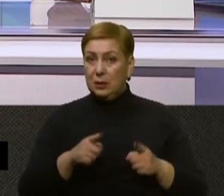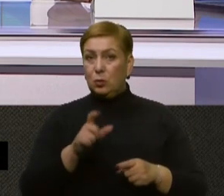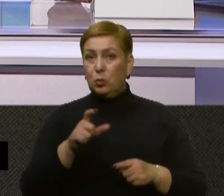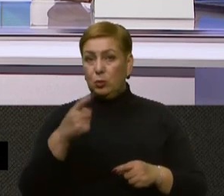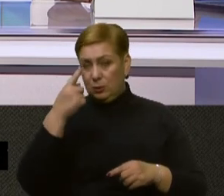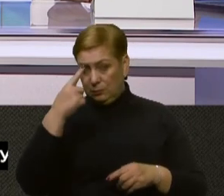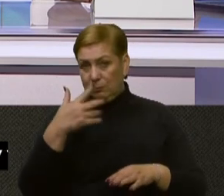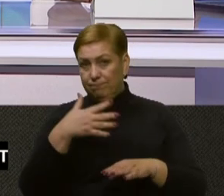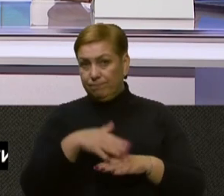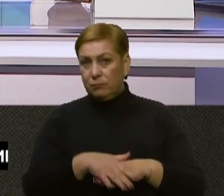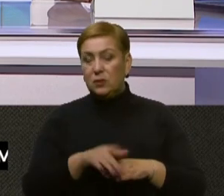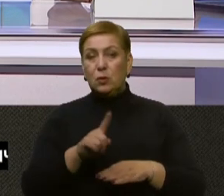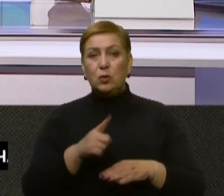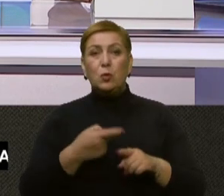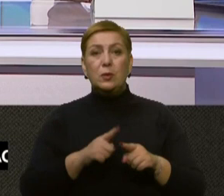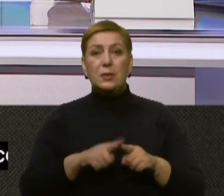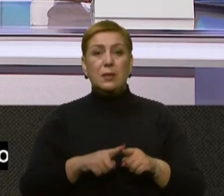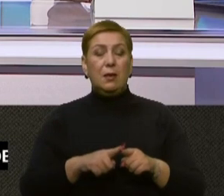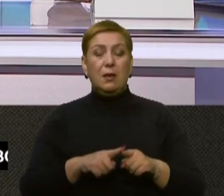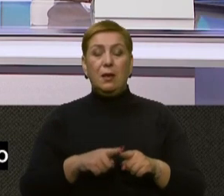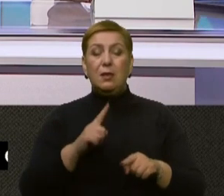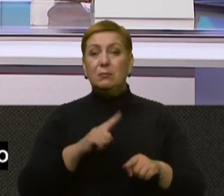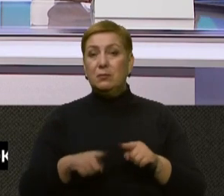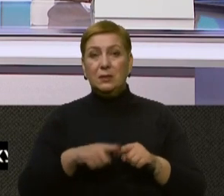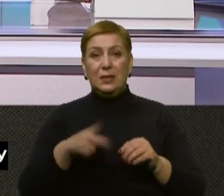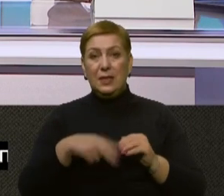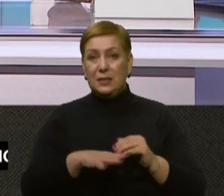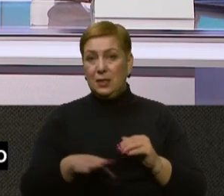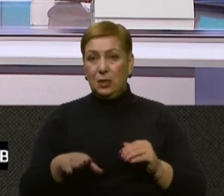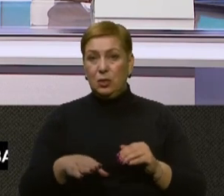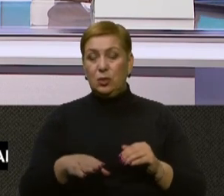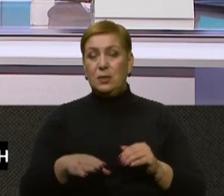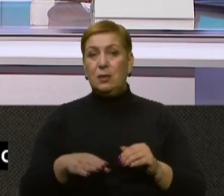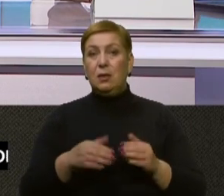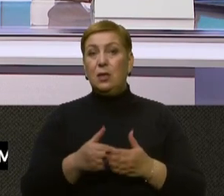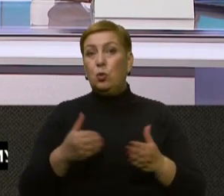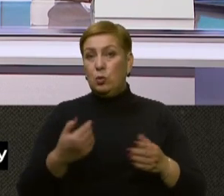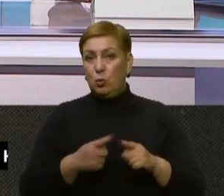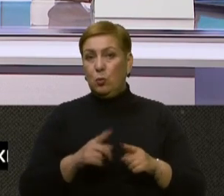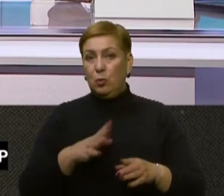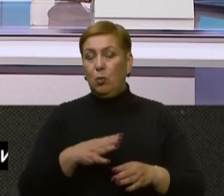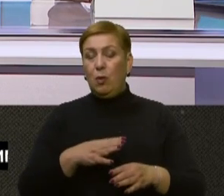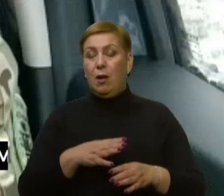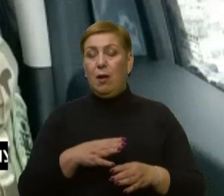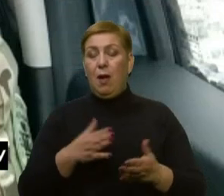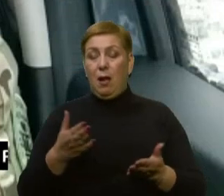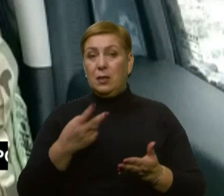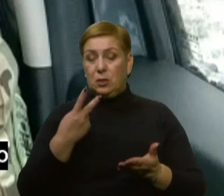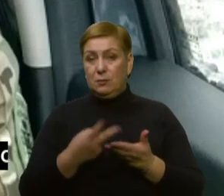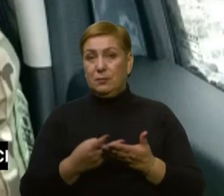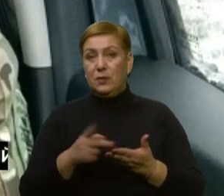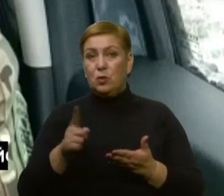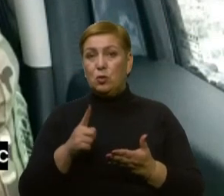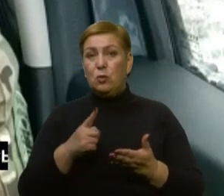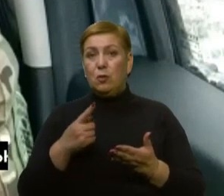не закінчиться, і що вже йде цілеспрямовано, хоча і до цього так було. Але цілеспрямовання знищення саме